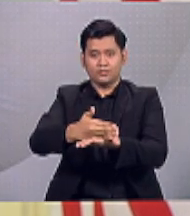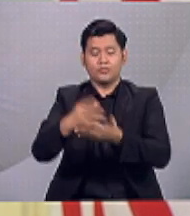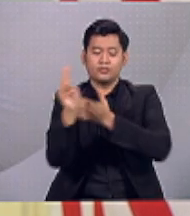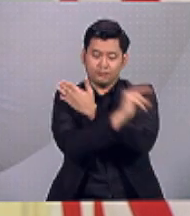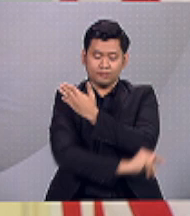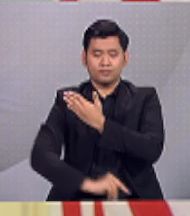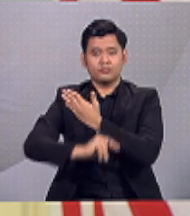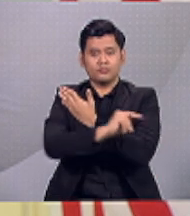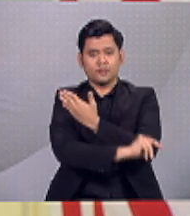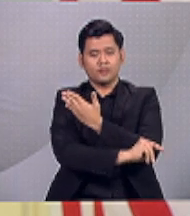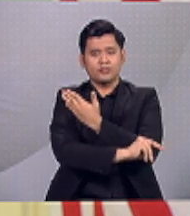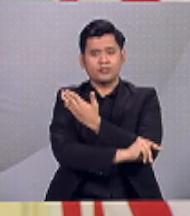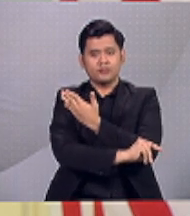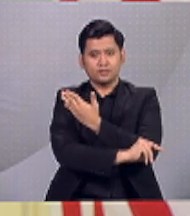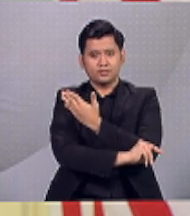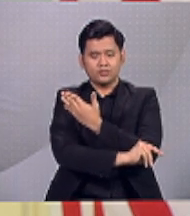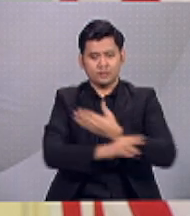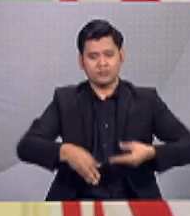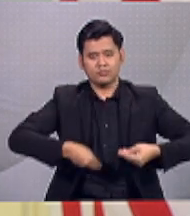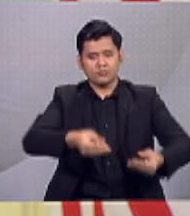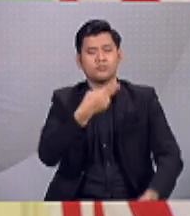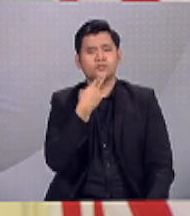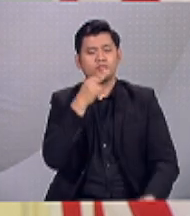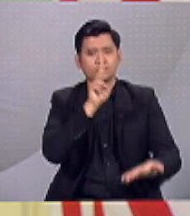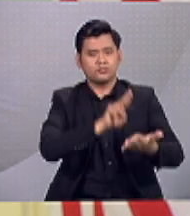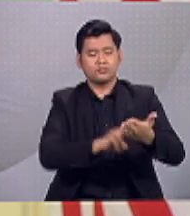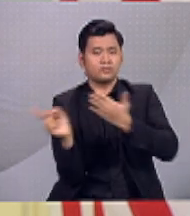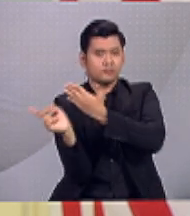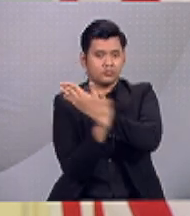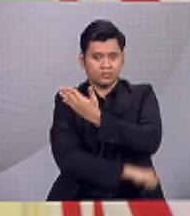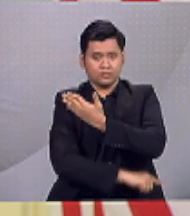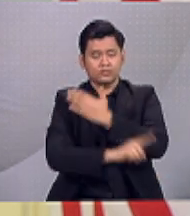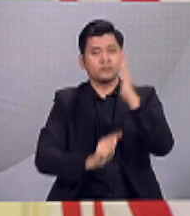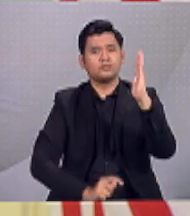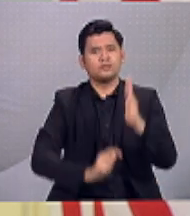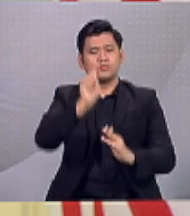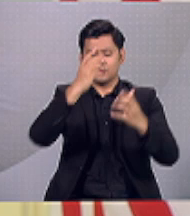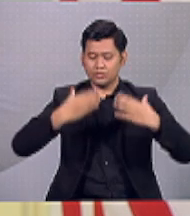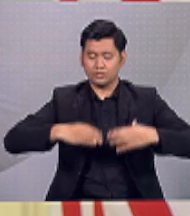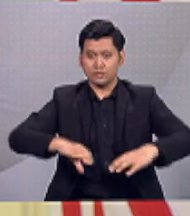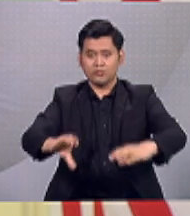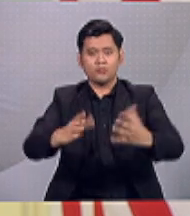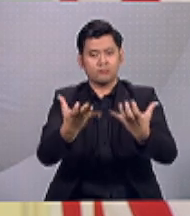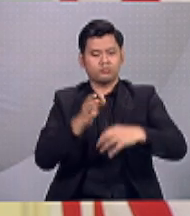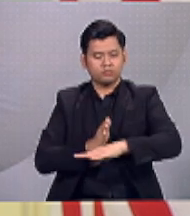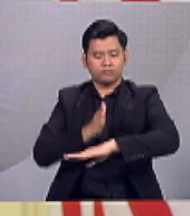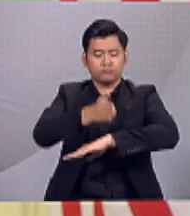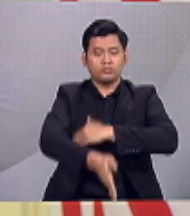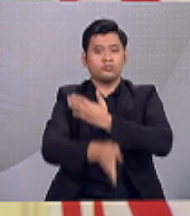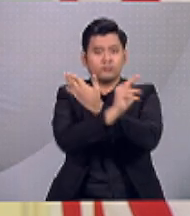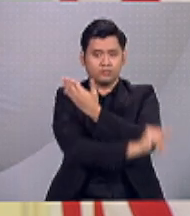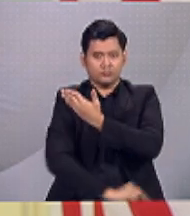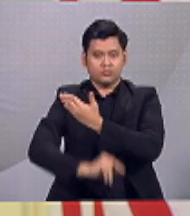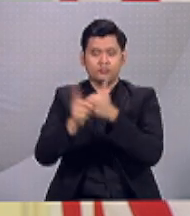yang mencatatkan pengeluaran kompaun yang tertinggi di atas cubaan rentas negeri adalah